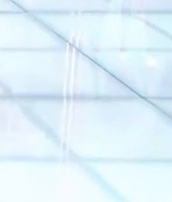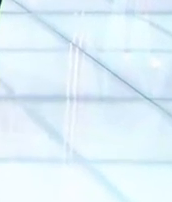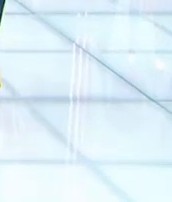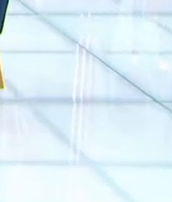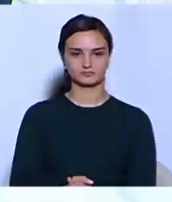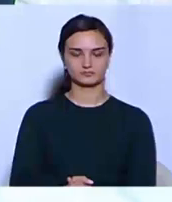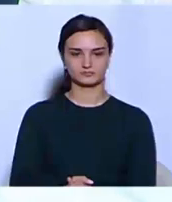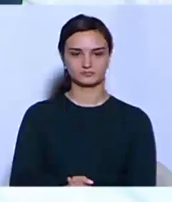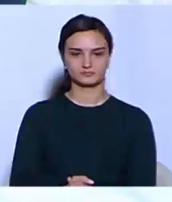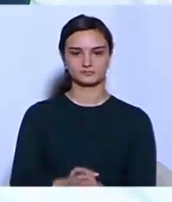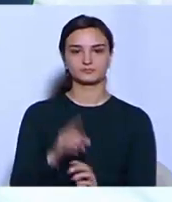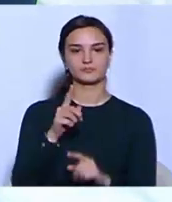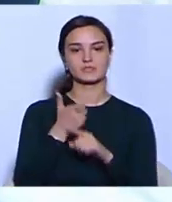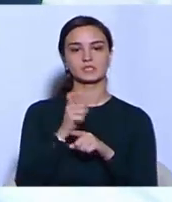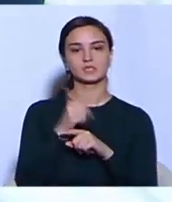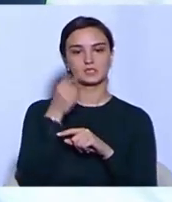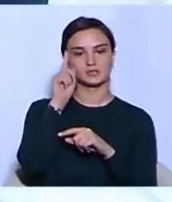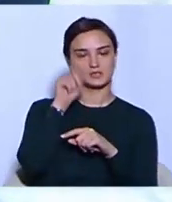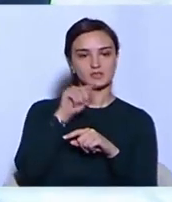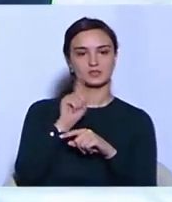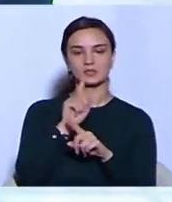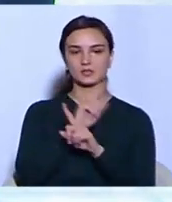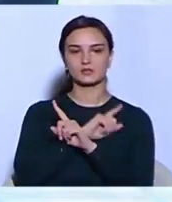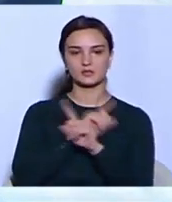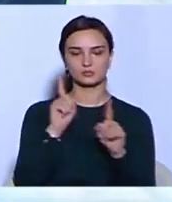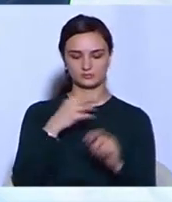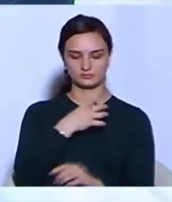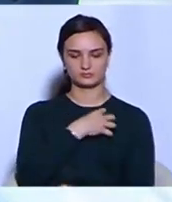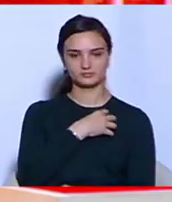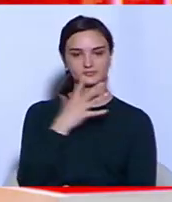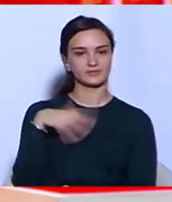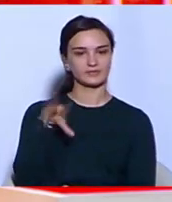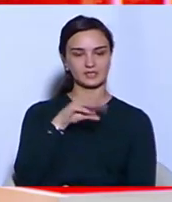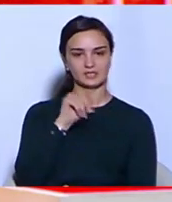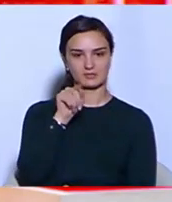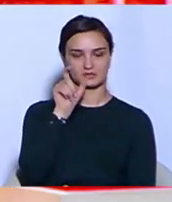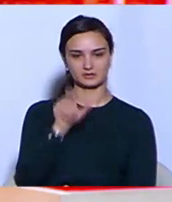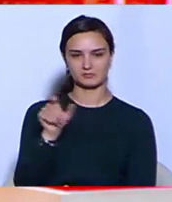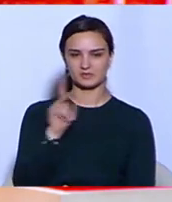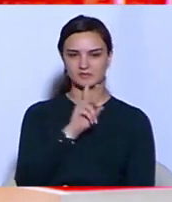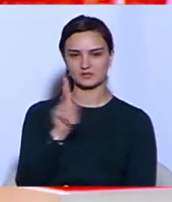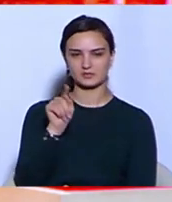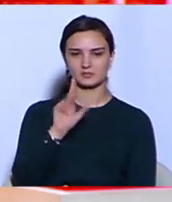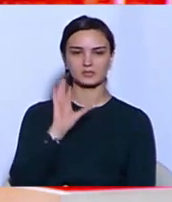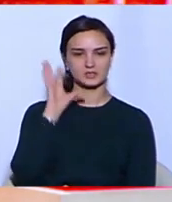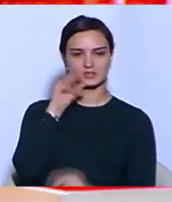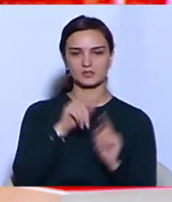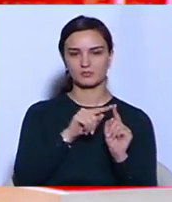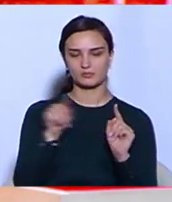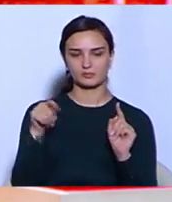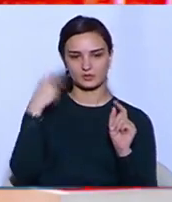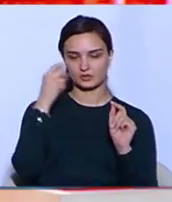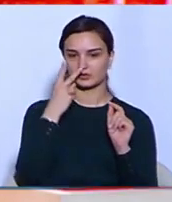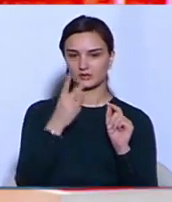უკვე ძალიან კარგად იცით რა განსაკუთრებული სამკედენი შვანი აქვს ყველა იმ წამყვანს, რომელსაც თქვენ მთელი დღის განმავლობაში